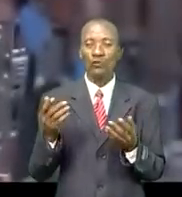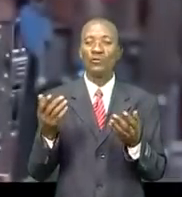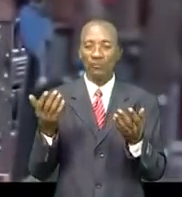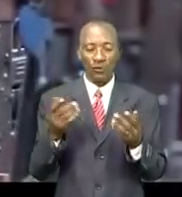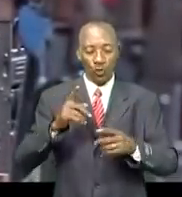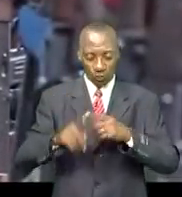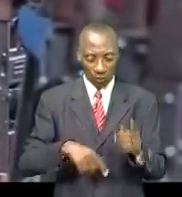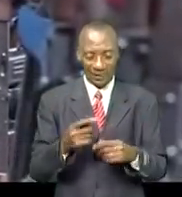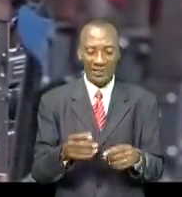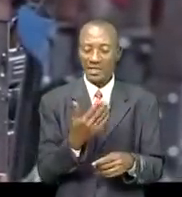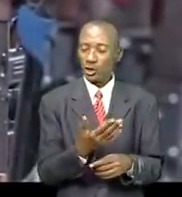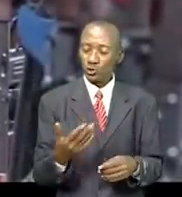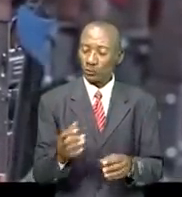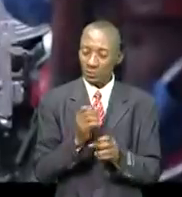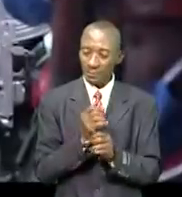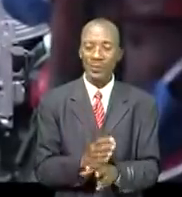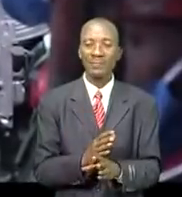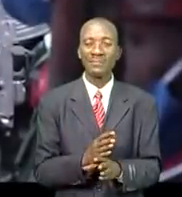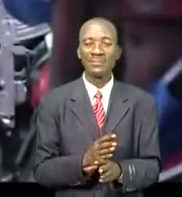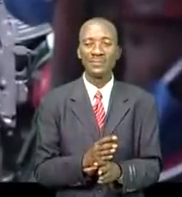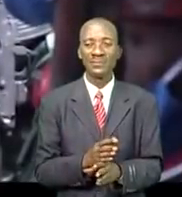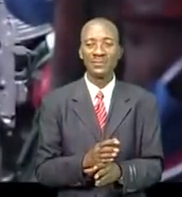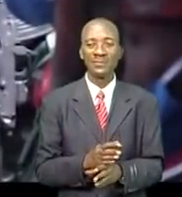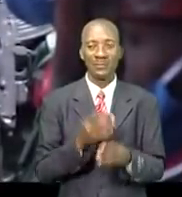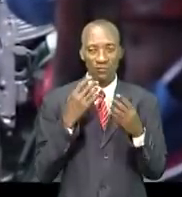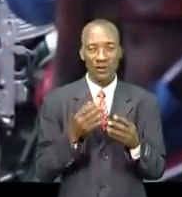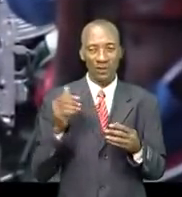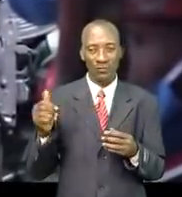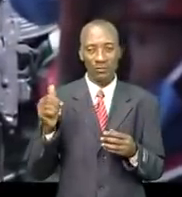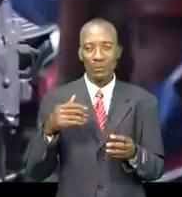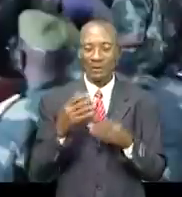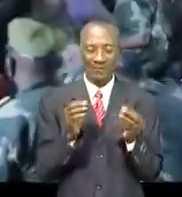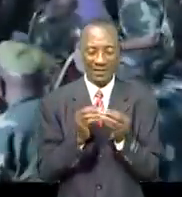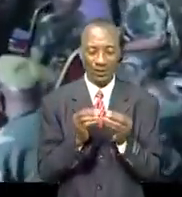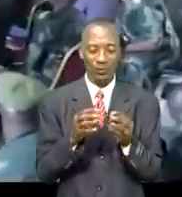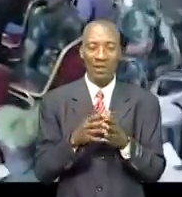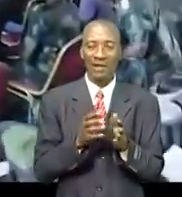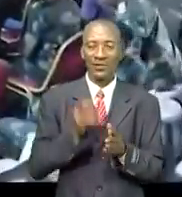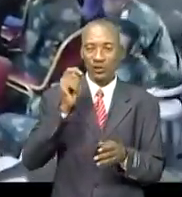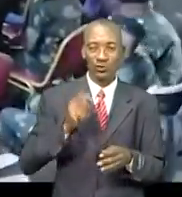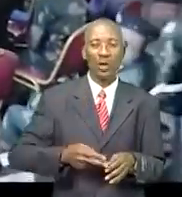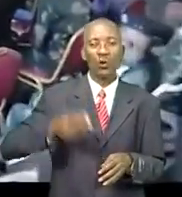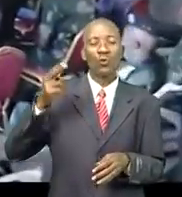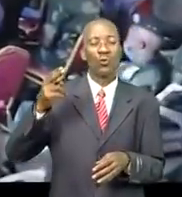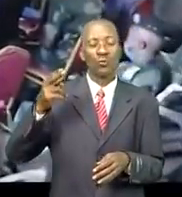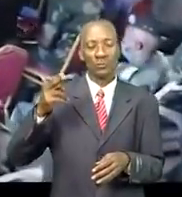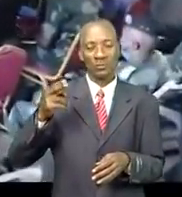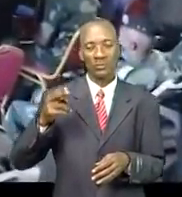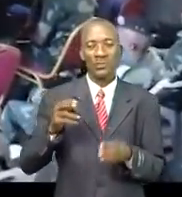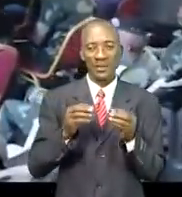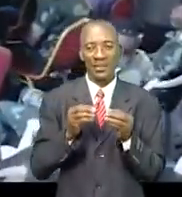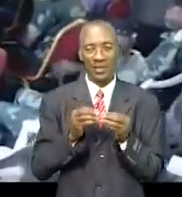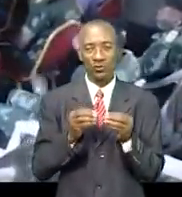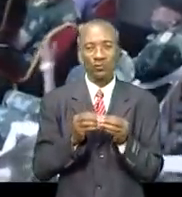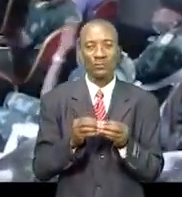secrètes. Trois exposés étaient au rendez-vous de cette rencontre qui a permis aux officiers supérieurs de suivre à quelques détails près toutes